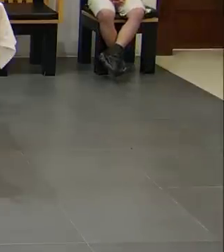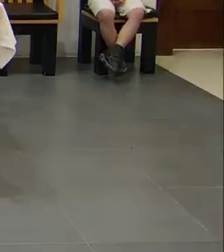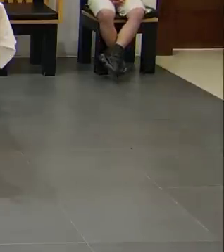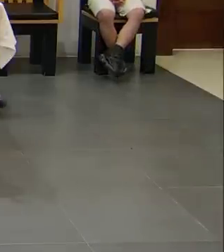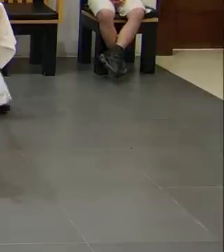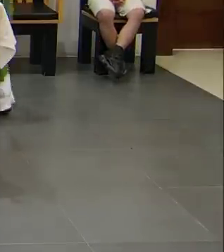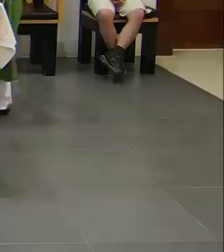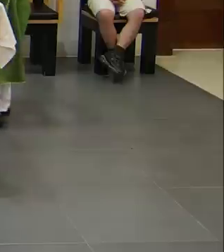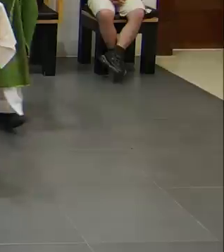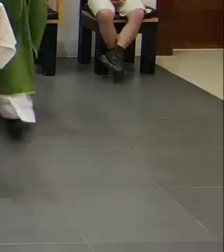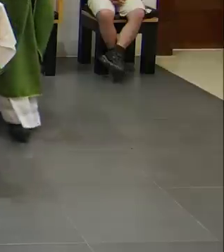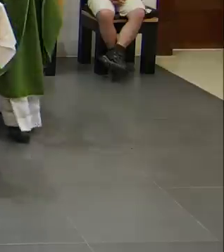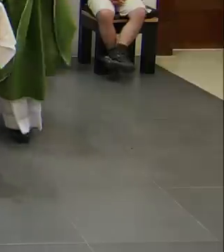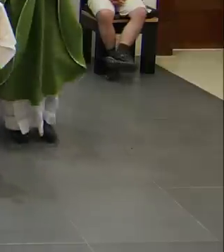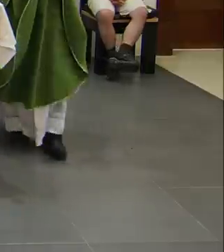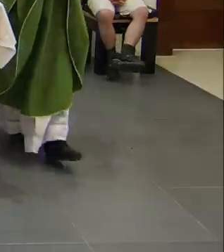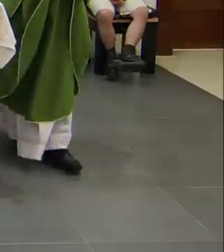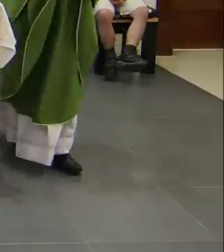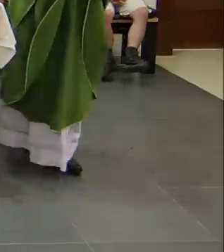f'idejk